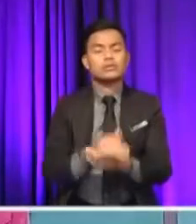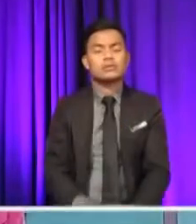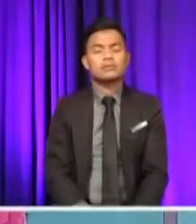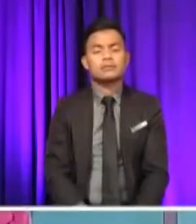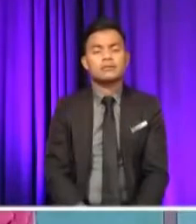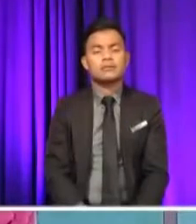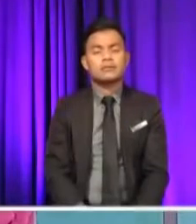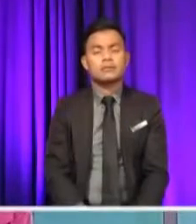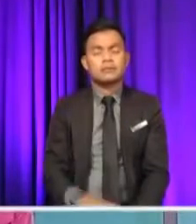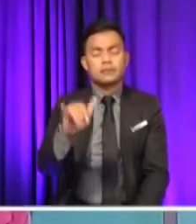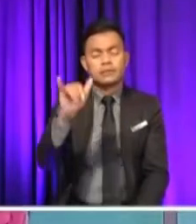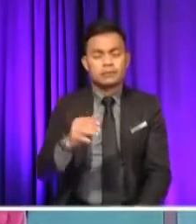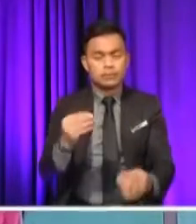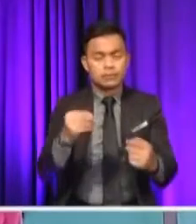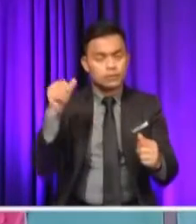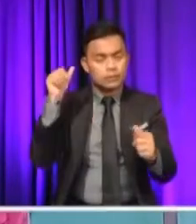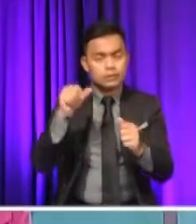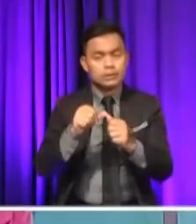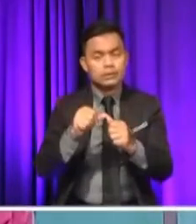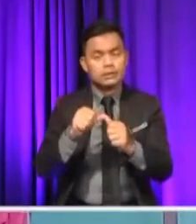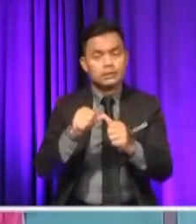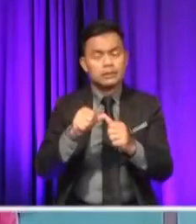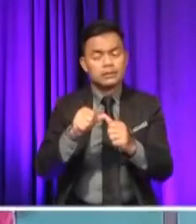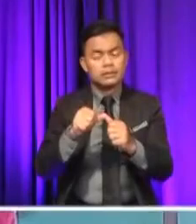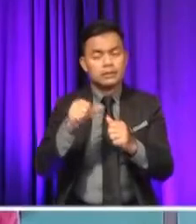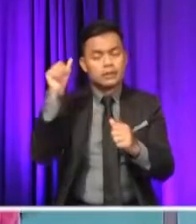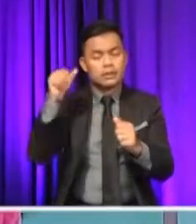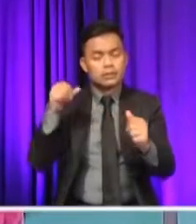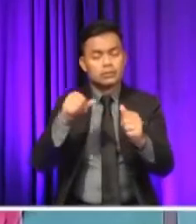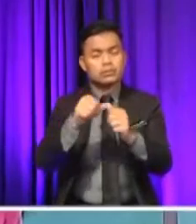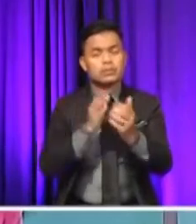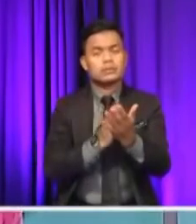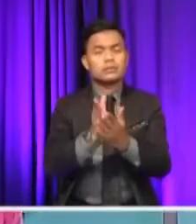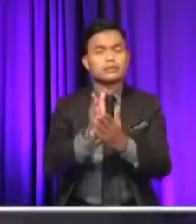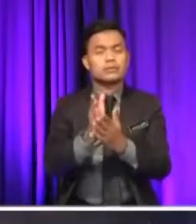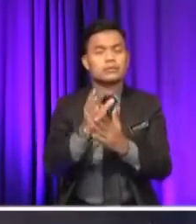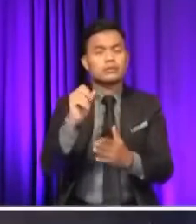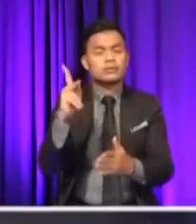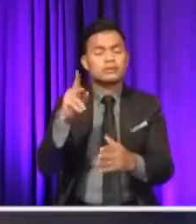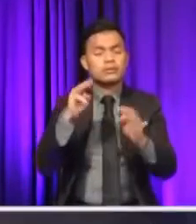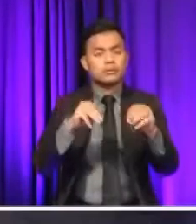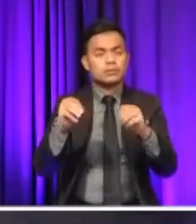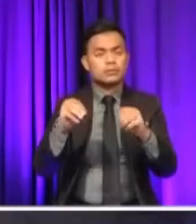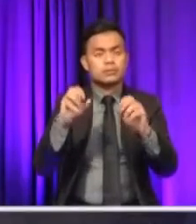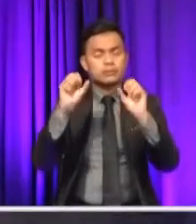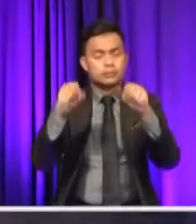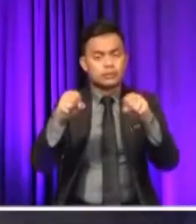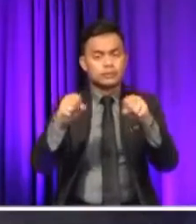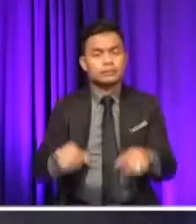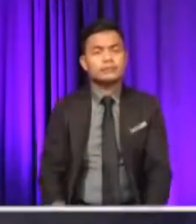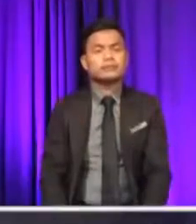nak senang ingat, penerus, ingat, dia tukar kepada arus terus. Okey, okey murid-murid? Boleh?